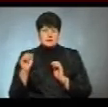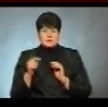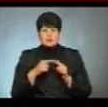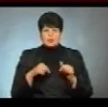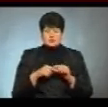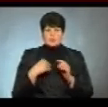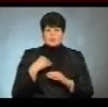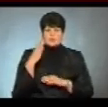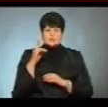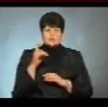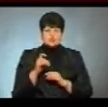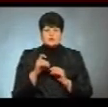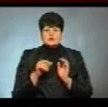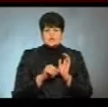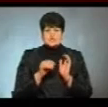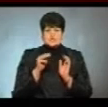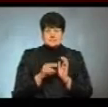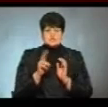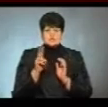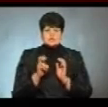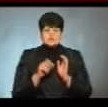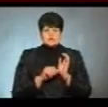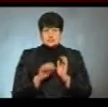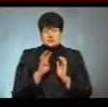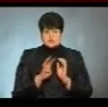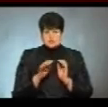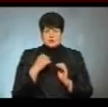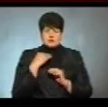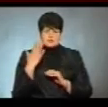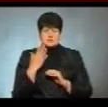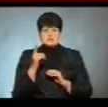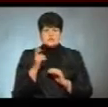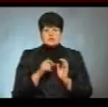проголосували 106 234 виборці із 169